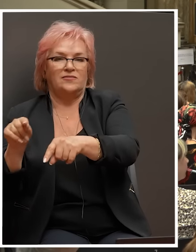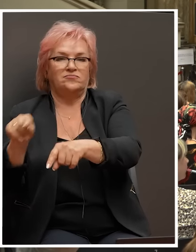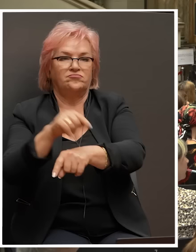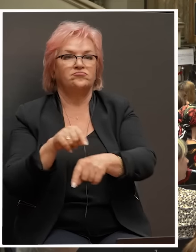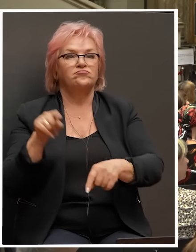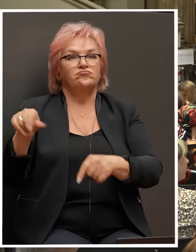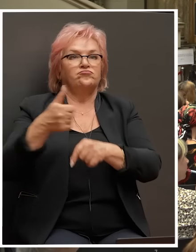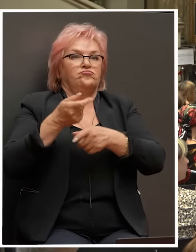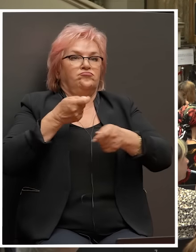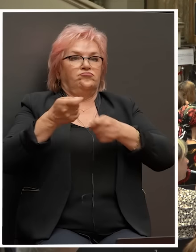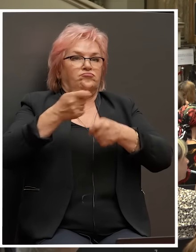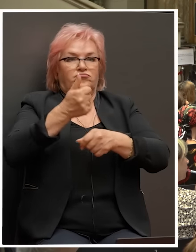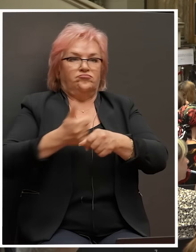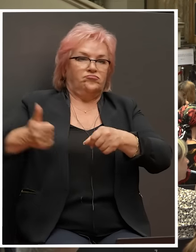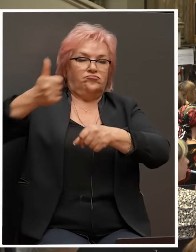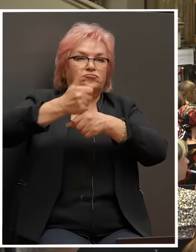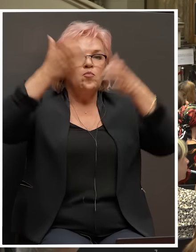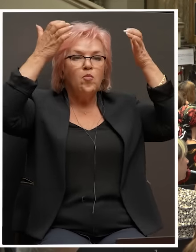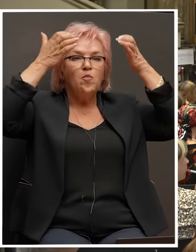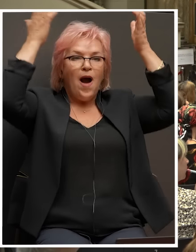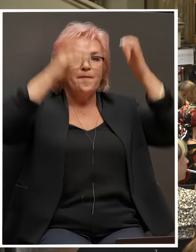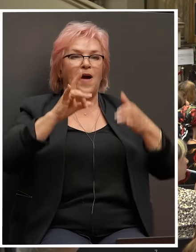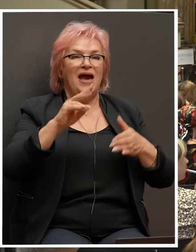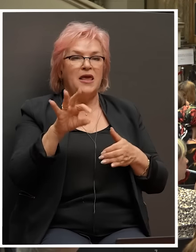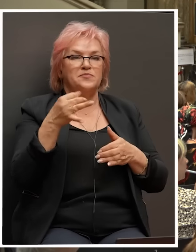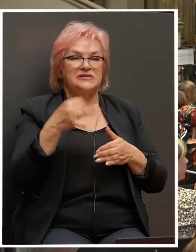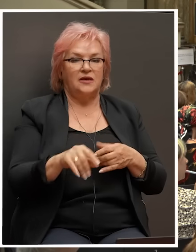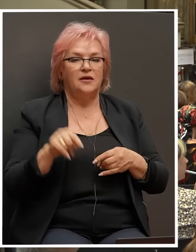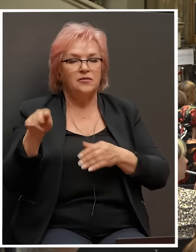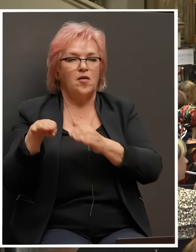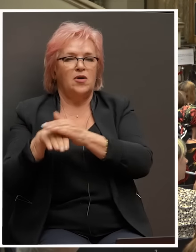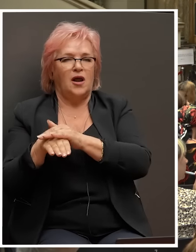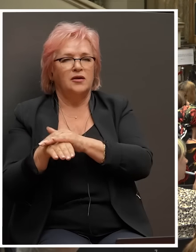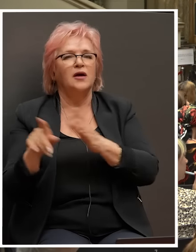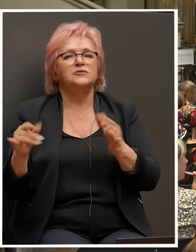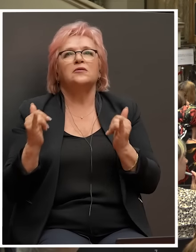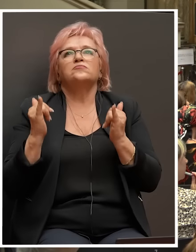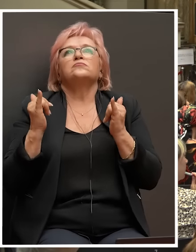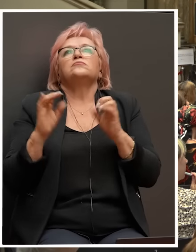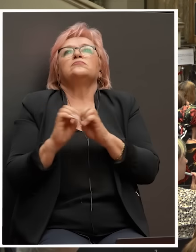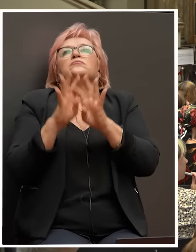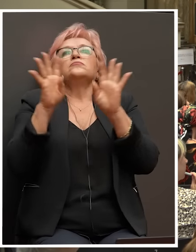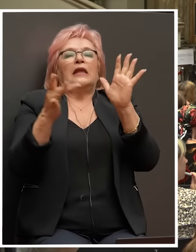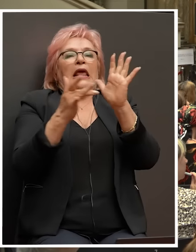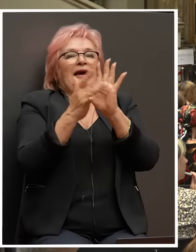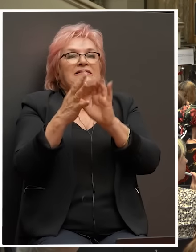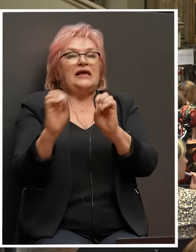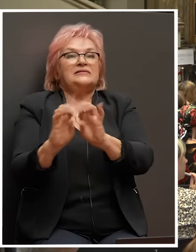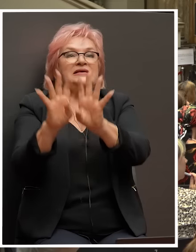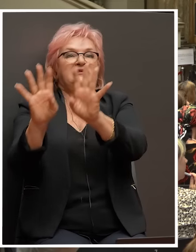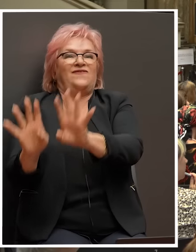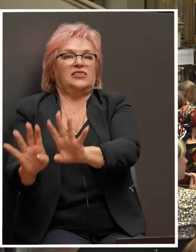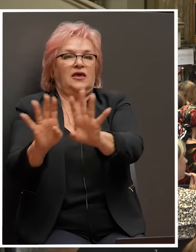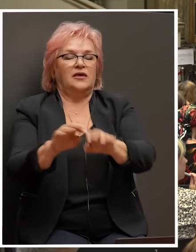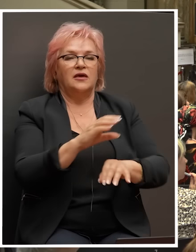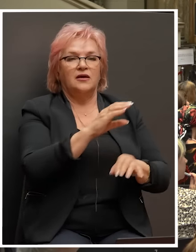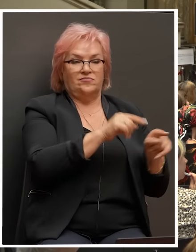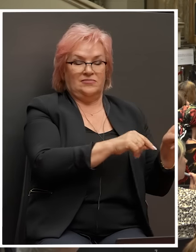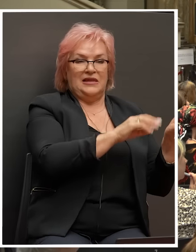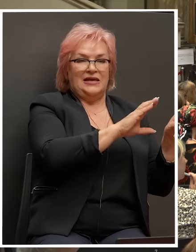этих базилик являются папы римские, и там хранятся наиболее почитаемые христианские святыни.